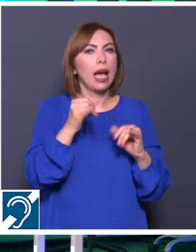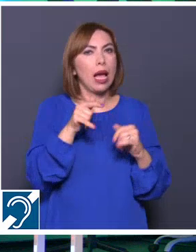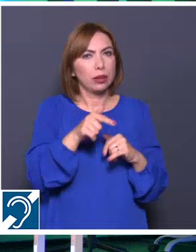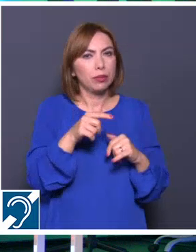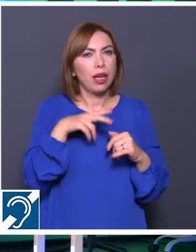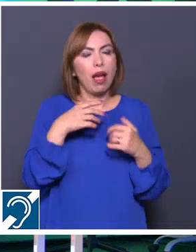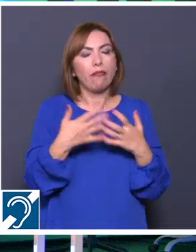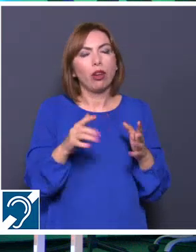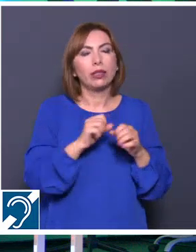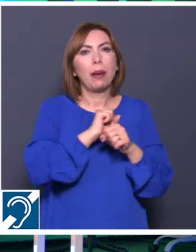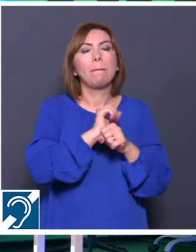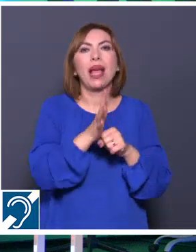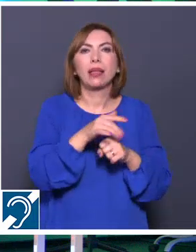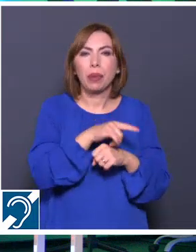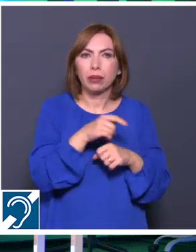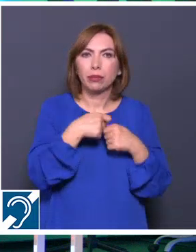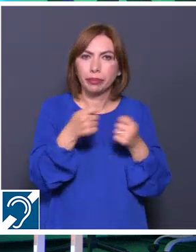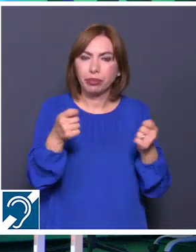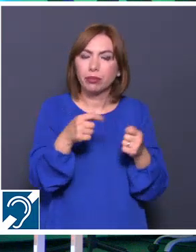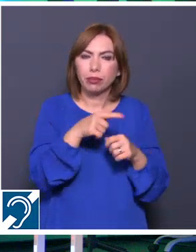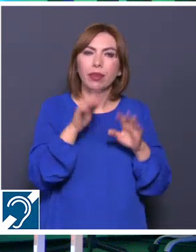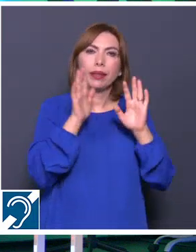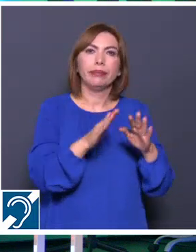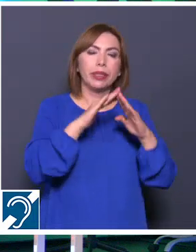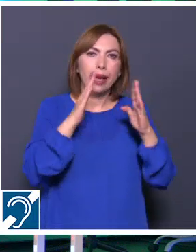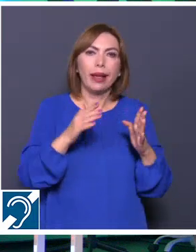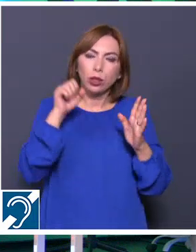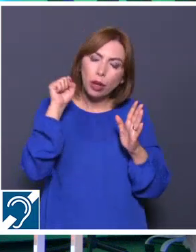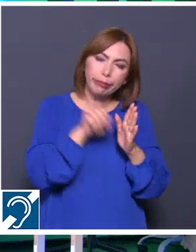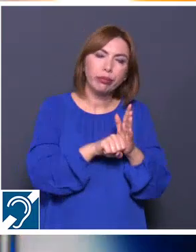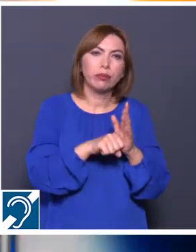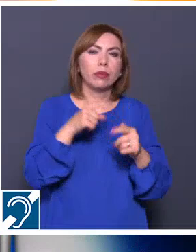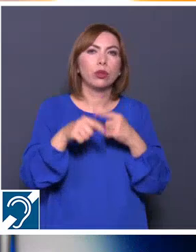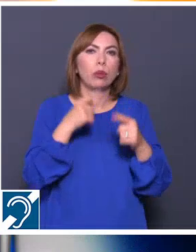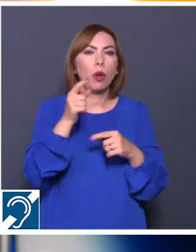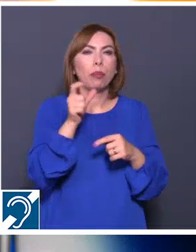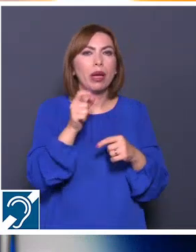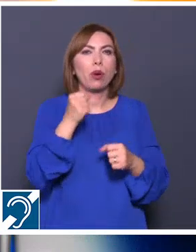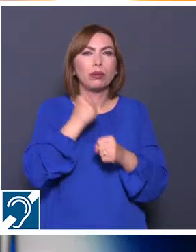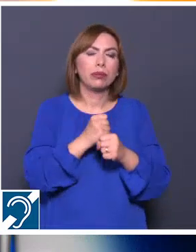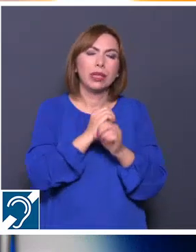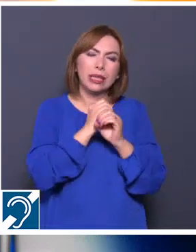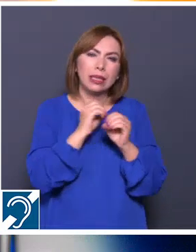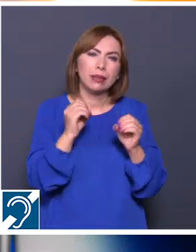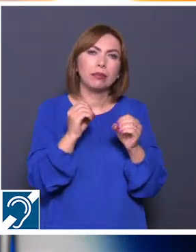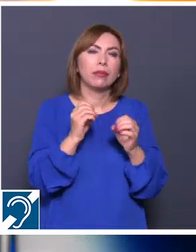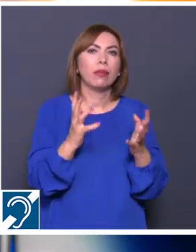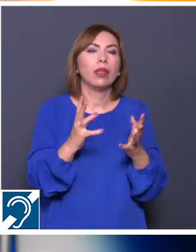fost pandemia, care, iată, te-a ținut în casă și cumva te-a obligat, după o perioadă de neproductivitate, cum spuneai, Dan,